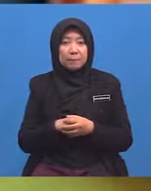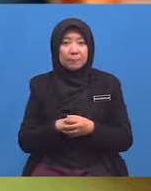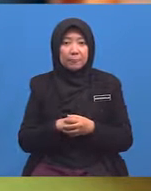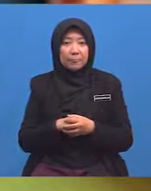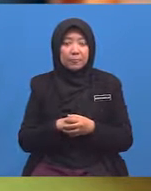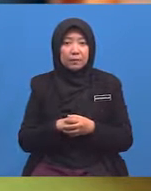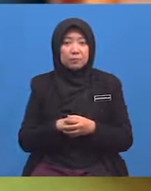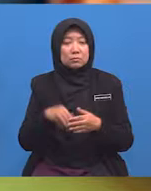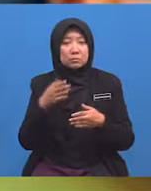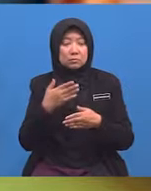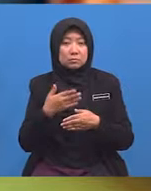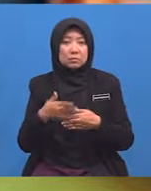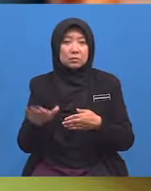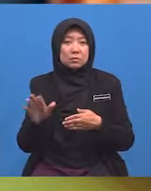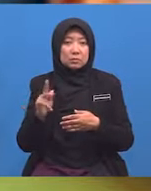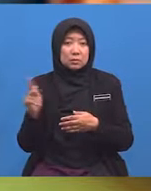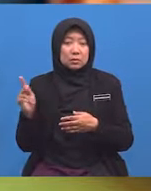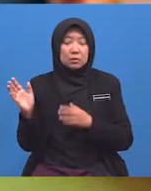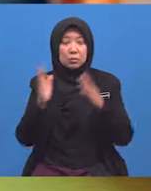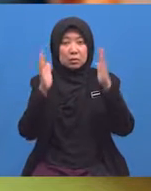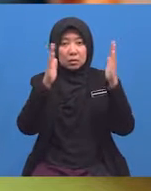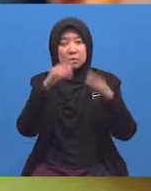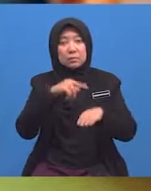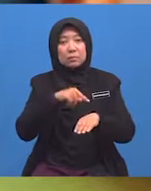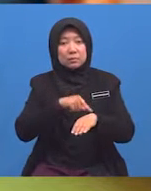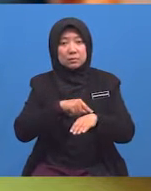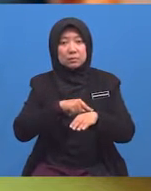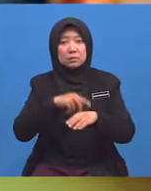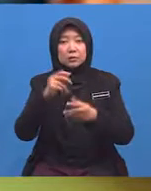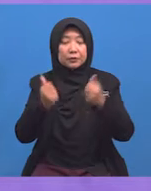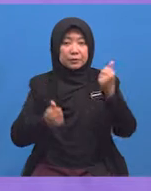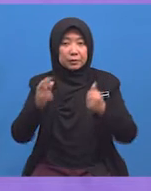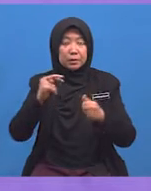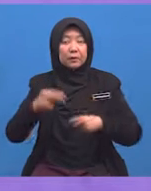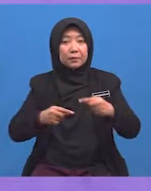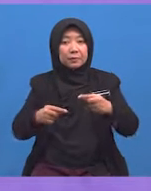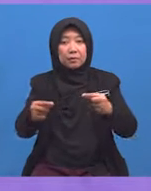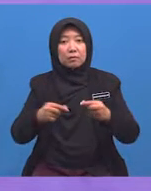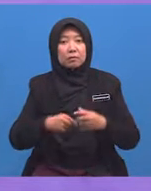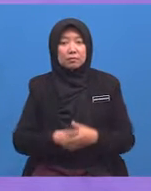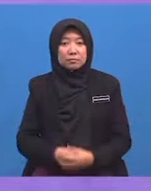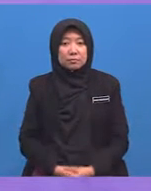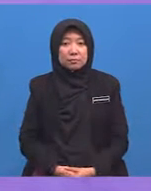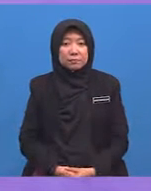ia dilepaskan ke udara semasa kenderaan bergerak.